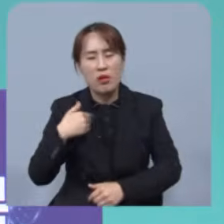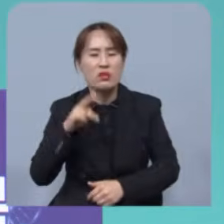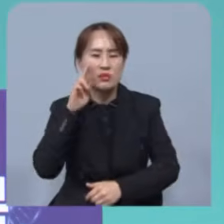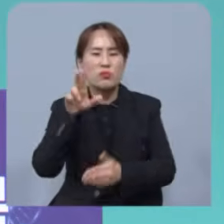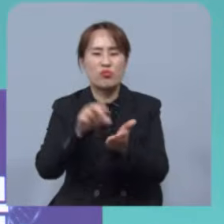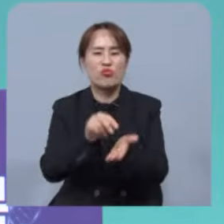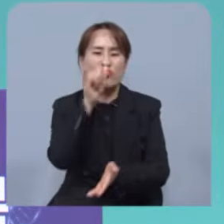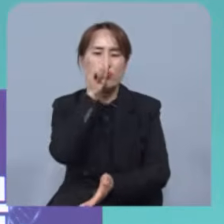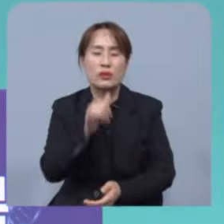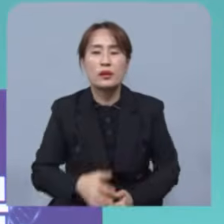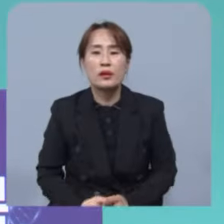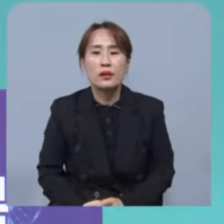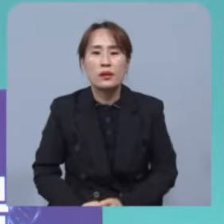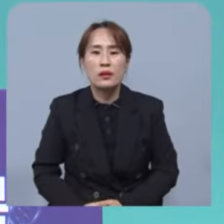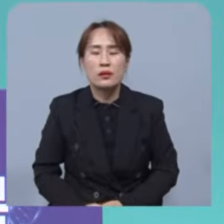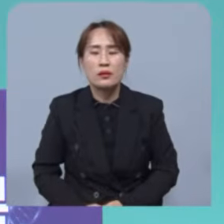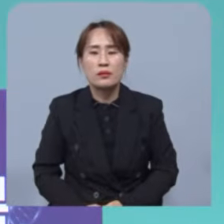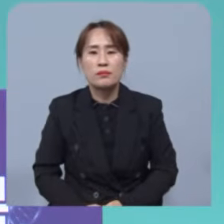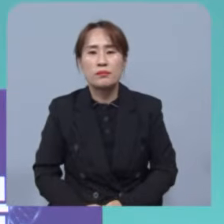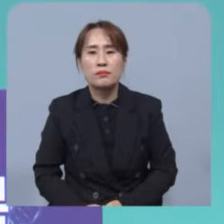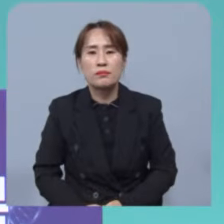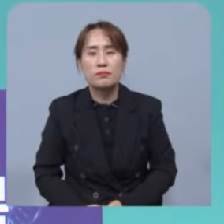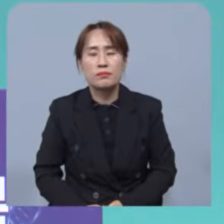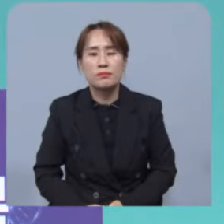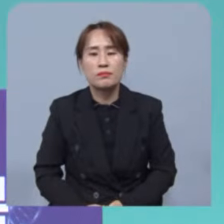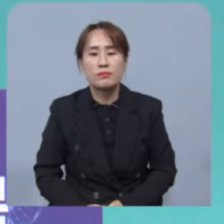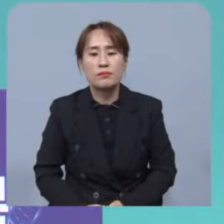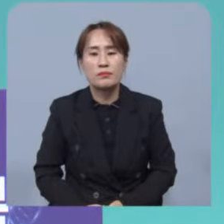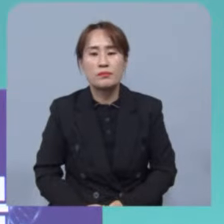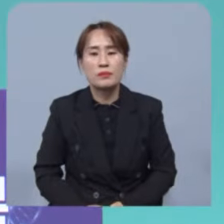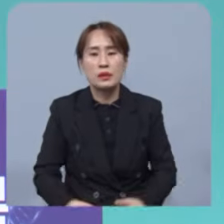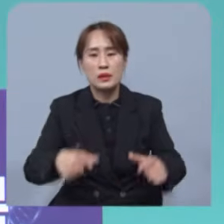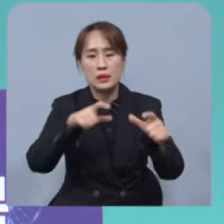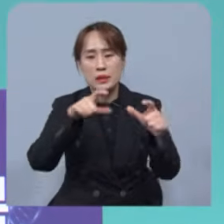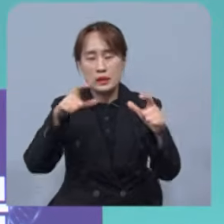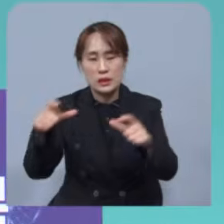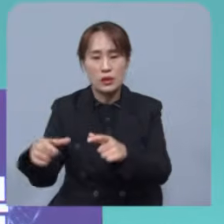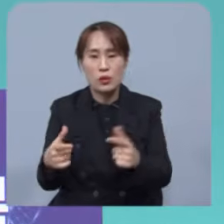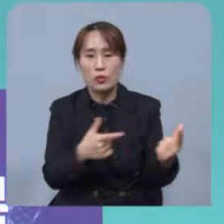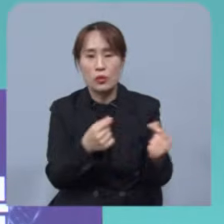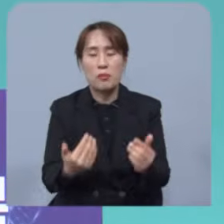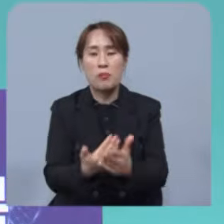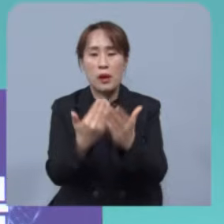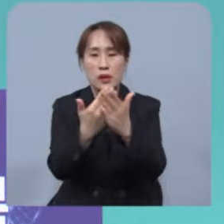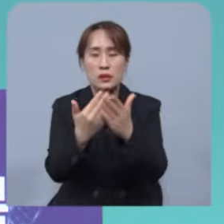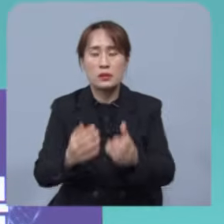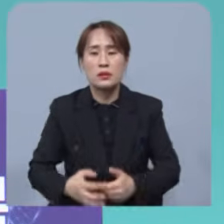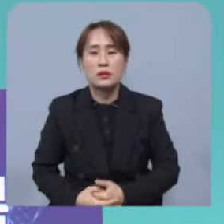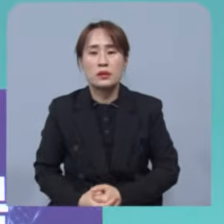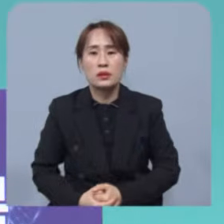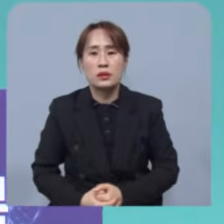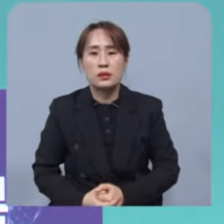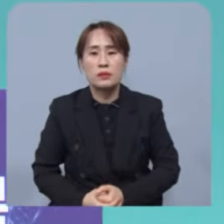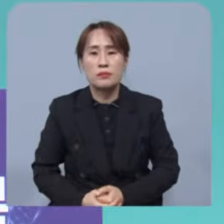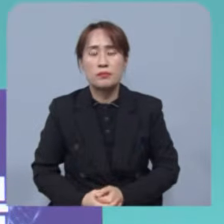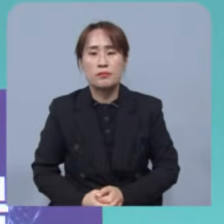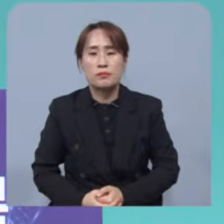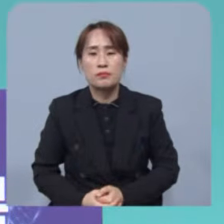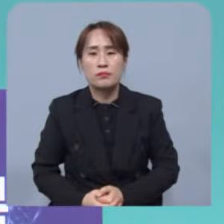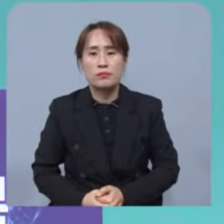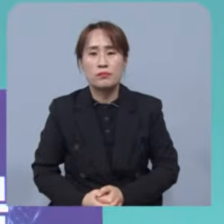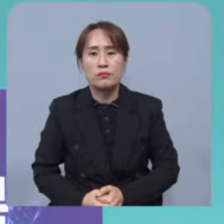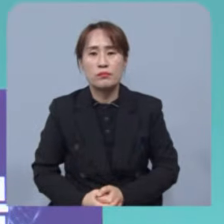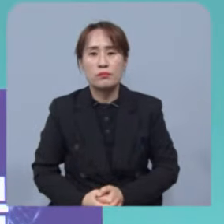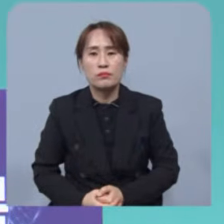됐어요. 그래서 지금은 지역 균형 발전이 그야말로 그 시해, 뭐